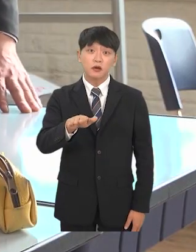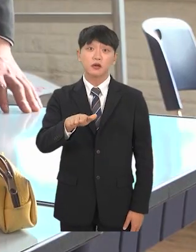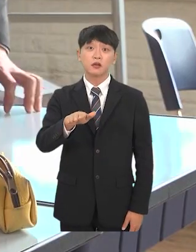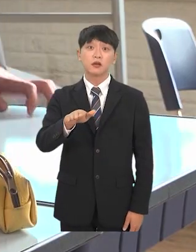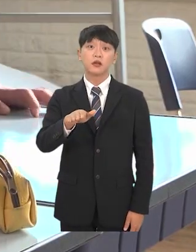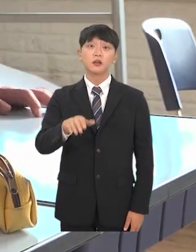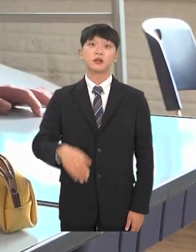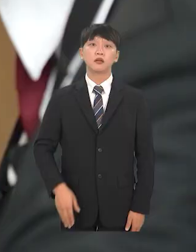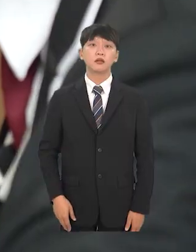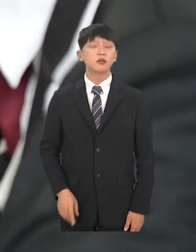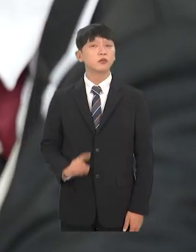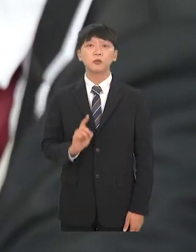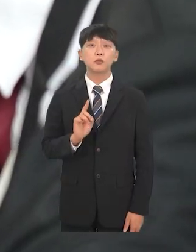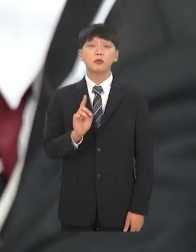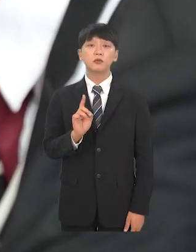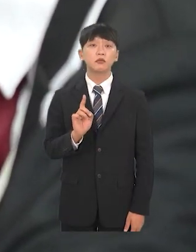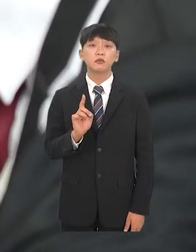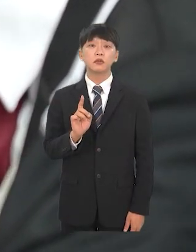규민.